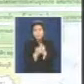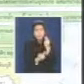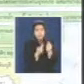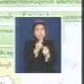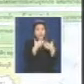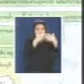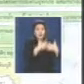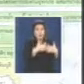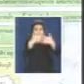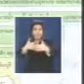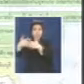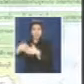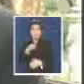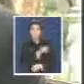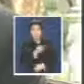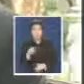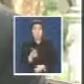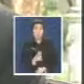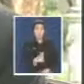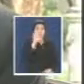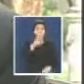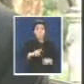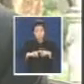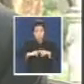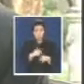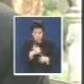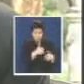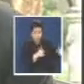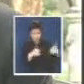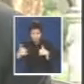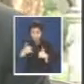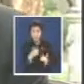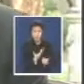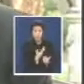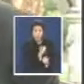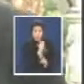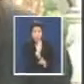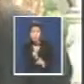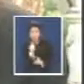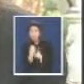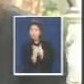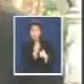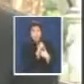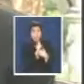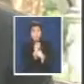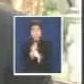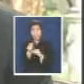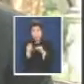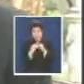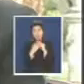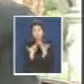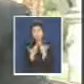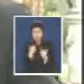กรรม อันนี้ภาคเอกชนเขา ภาคเอกชน จะมาบ่นกับท่านนายกไหม ก็ยินดีค่ะ ร ับคำบ่นแล้วก็รับคำแนะนำด้วยนะคะ ค ก็ต้องบริ